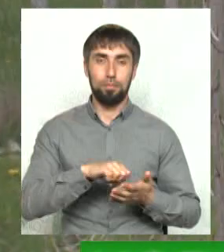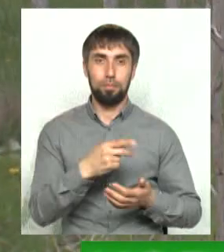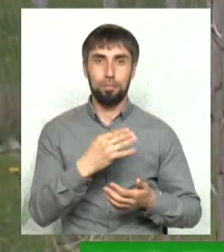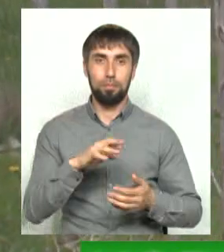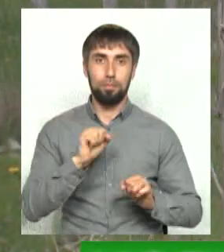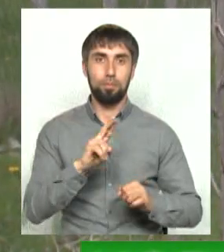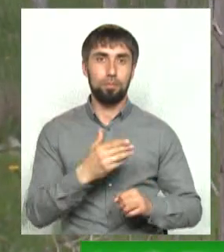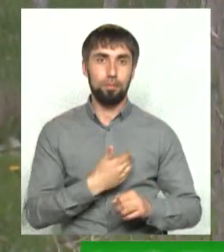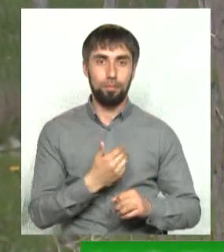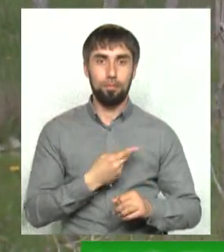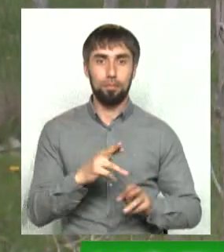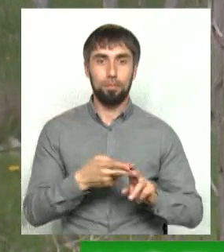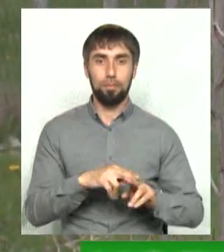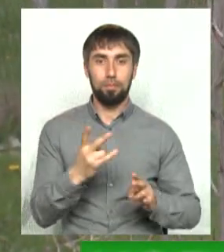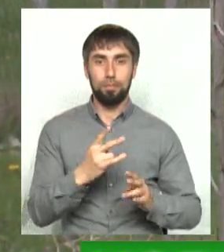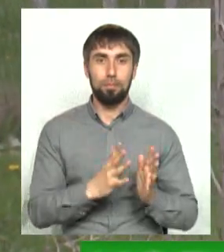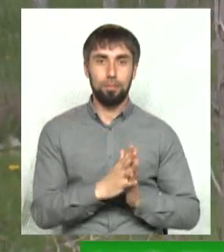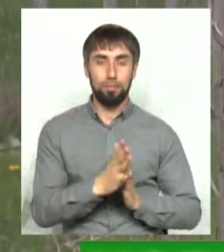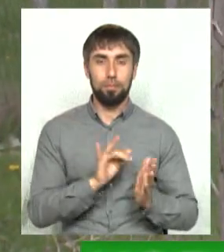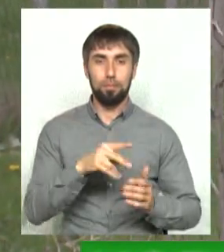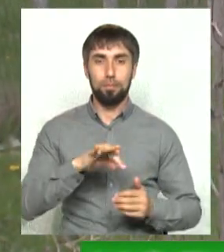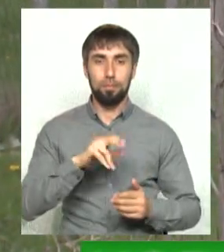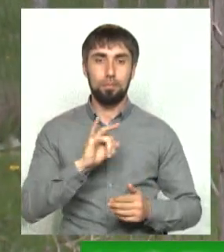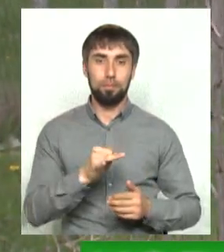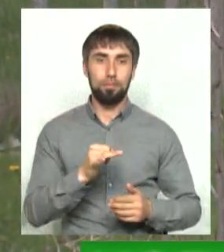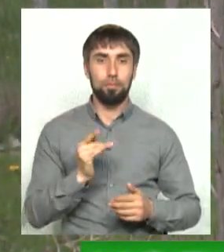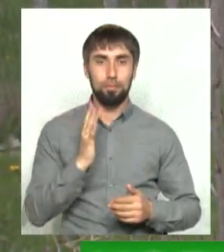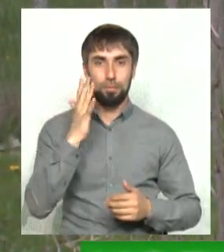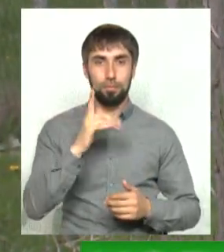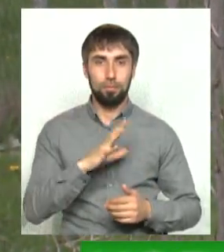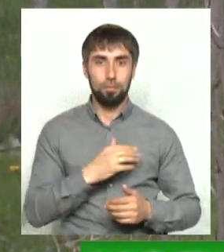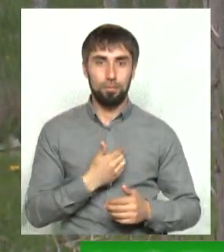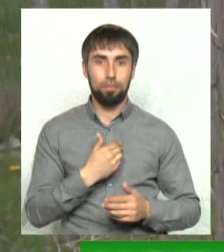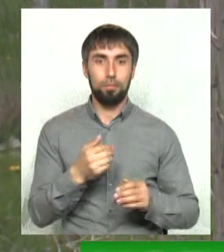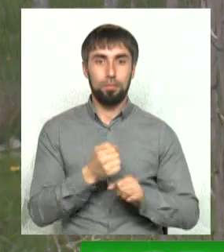может любой желающий. Для этого нужна пара перчаток, лопата, ну и, конечно же, желание.